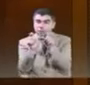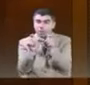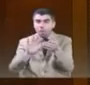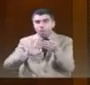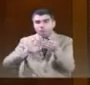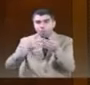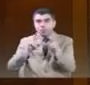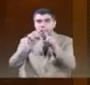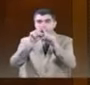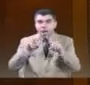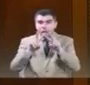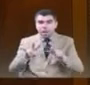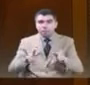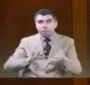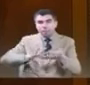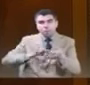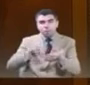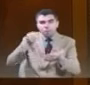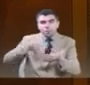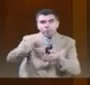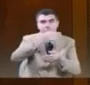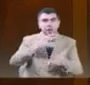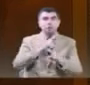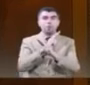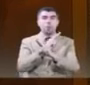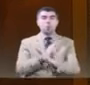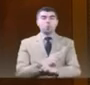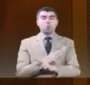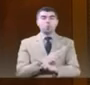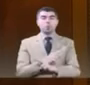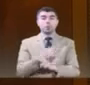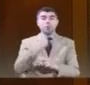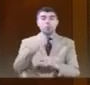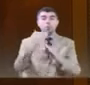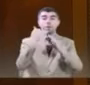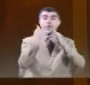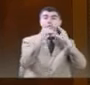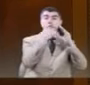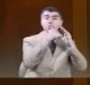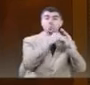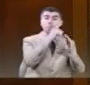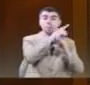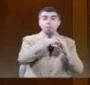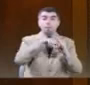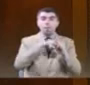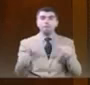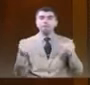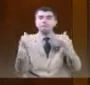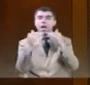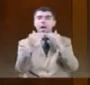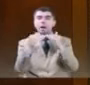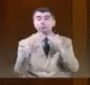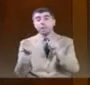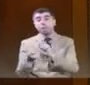الاجتماعي بناء على تقييم الوضعية المالية الجديدة لنظام المعاشات المدنية بتقديم التوصيات المناسبة وفق نفس المنطق. سينتقل